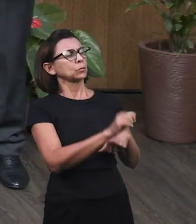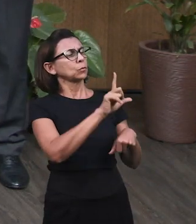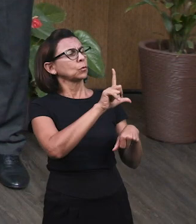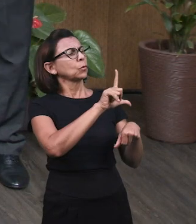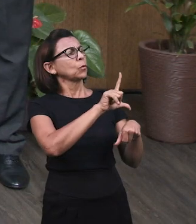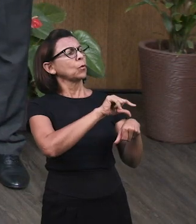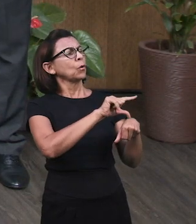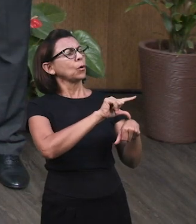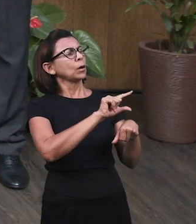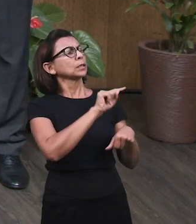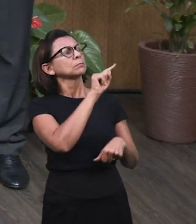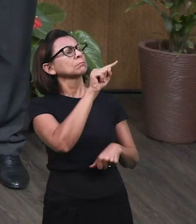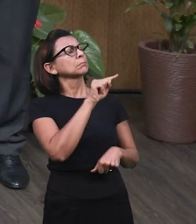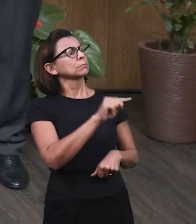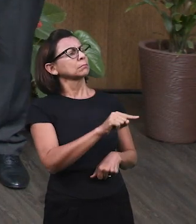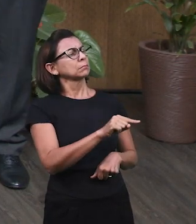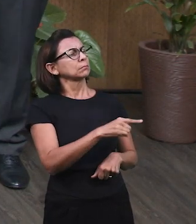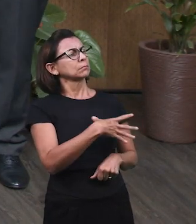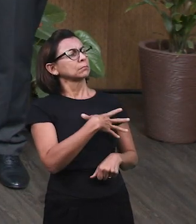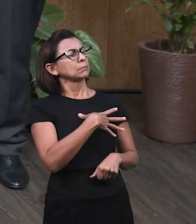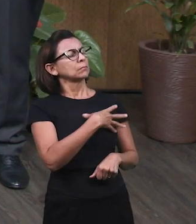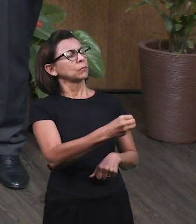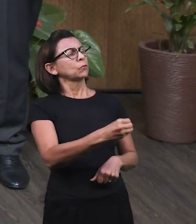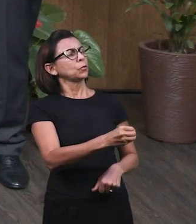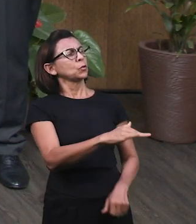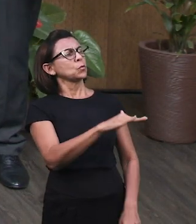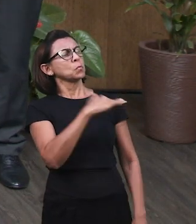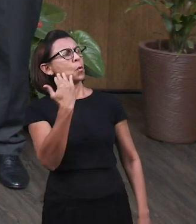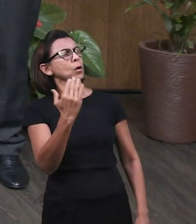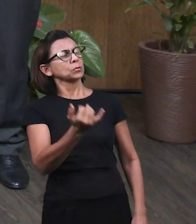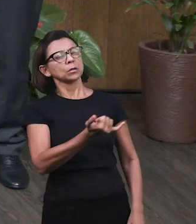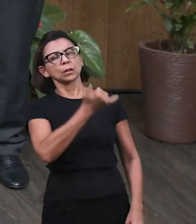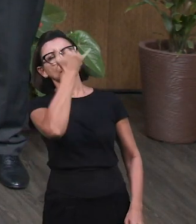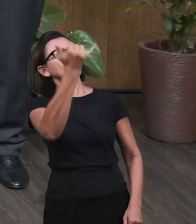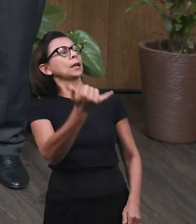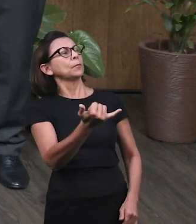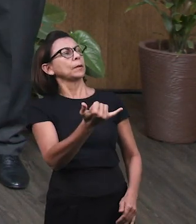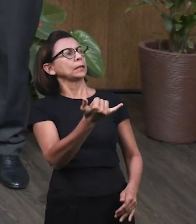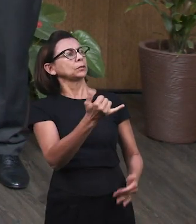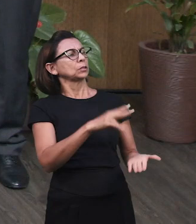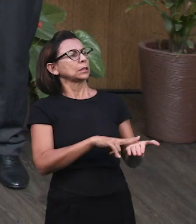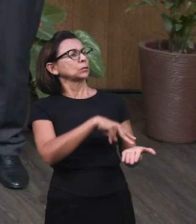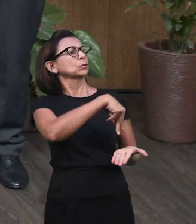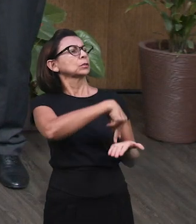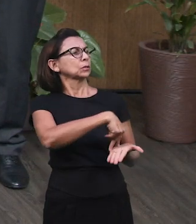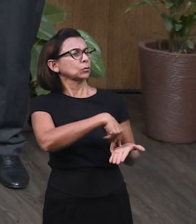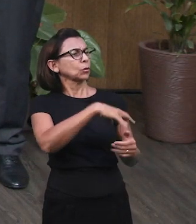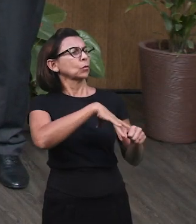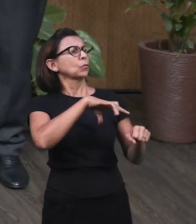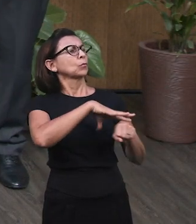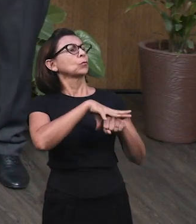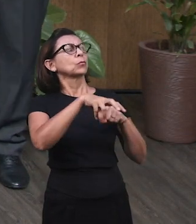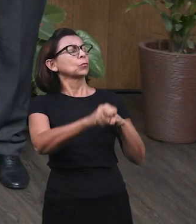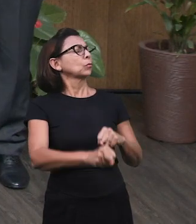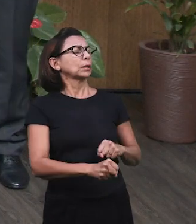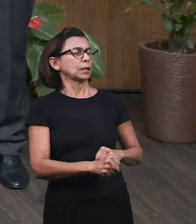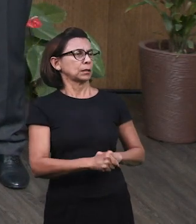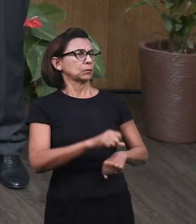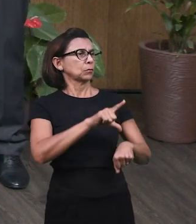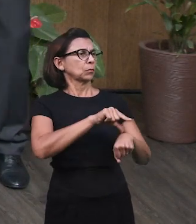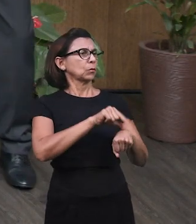soudain, a réapparu, il a été guéri, il a reçu cette bénédiction. Et là, on lui a